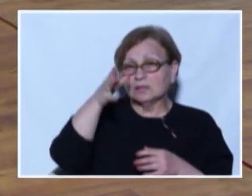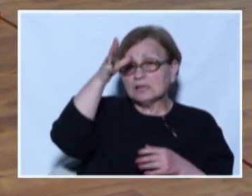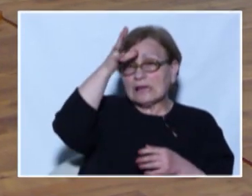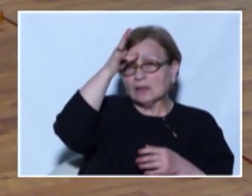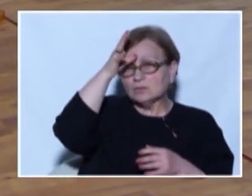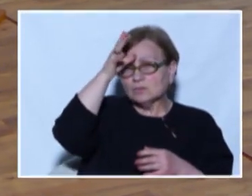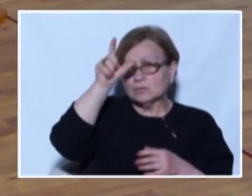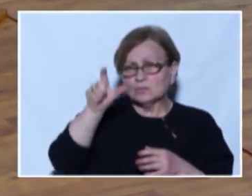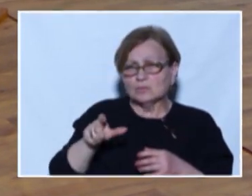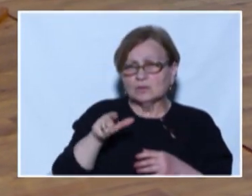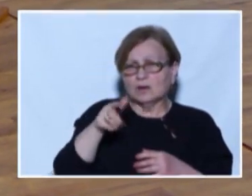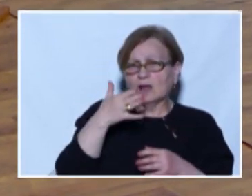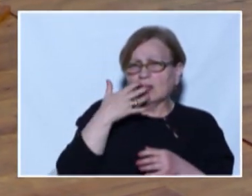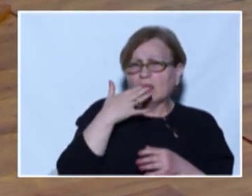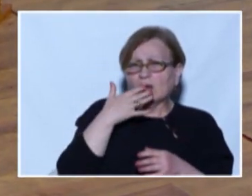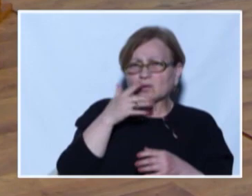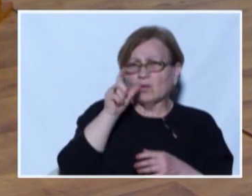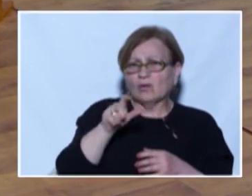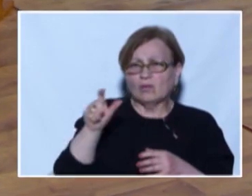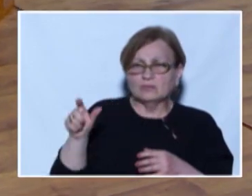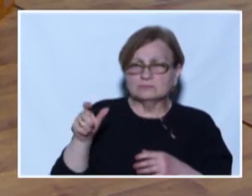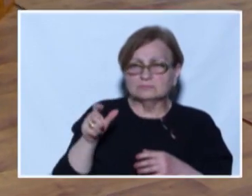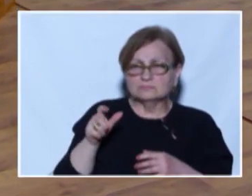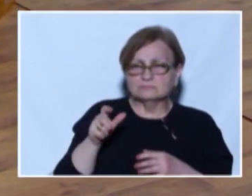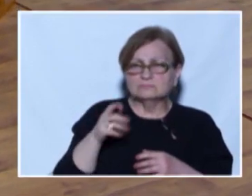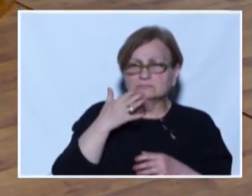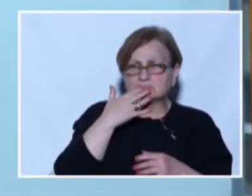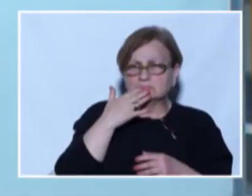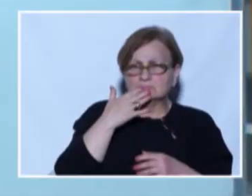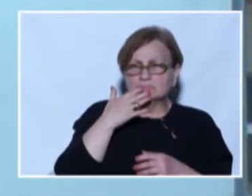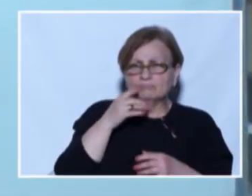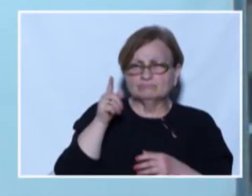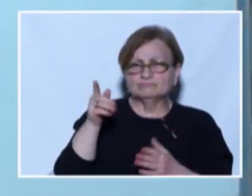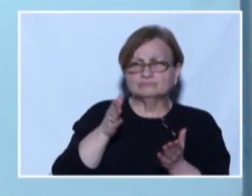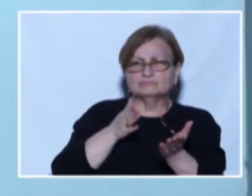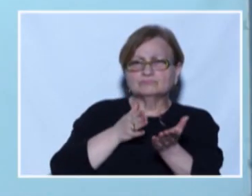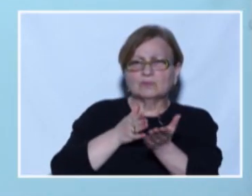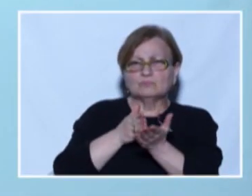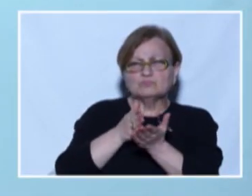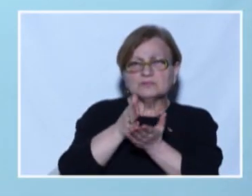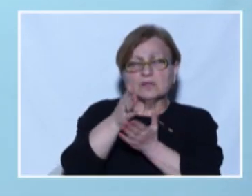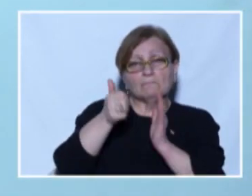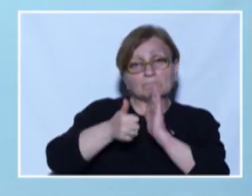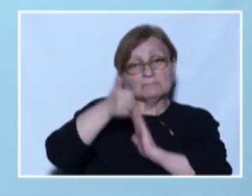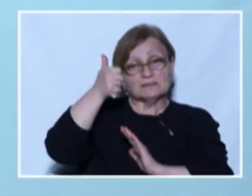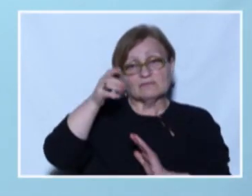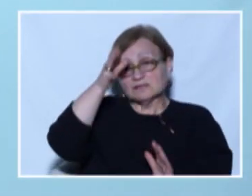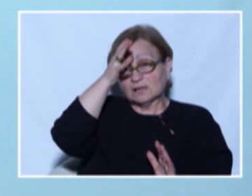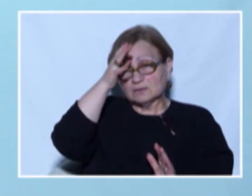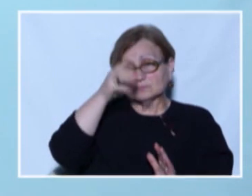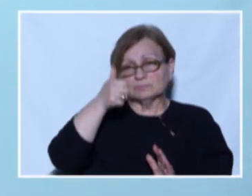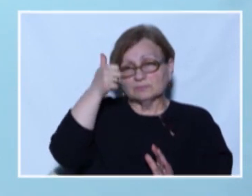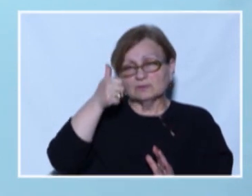გენიოსები ეროვნულობით ან ეროვნულით მიდიან საყოველთაოსთან,